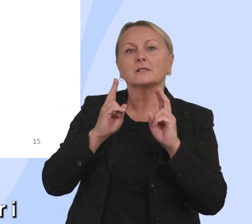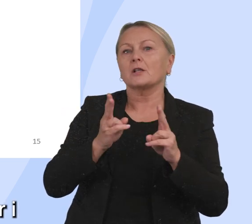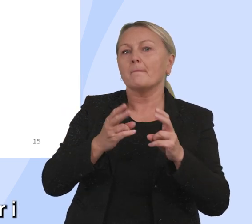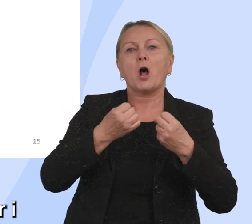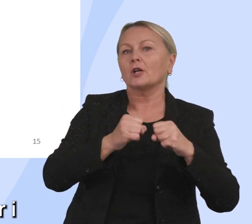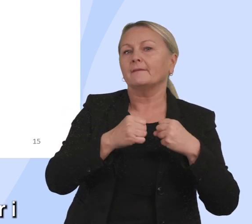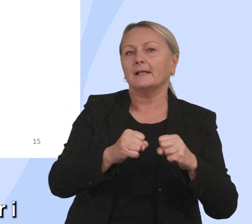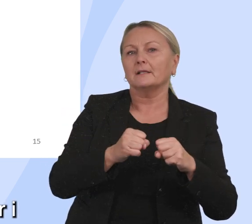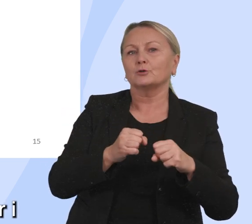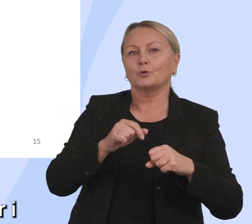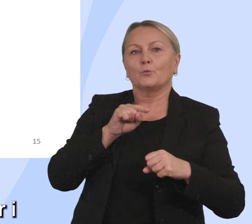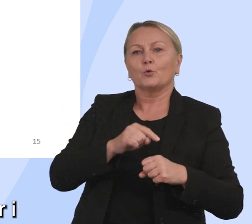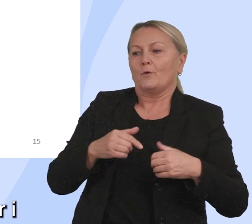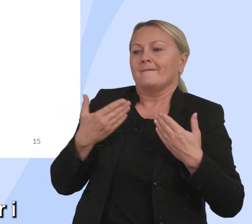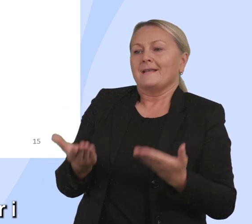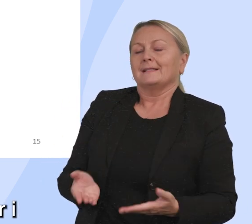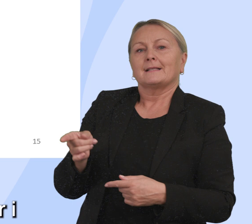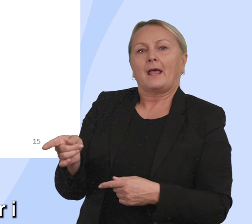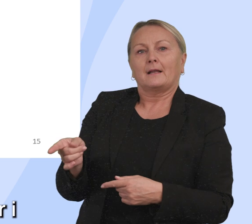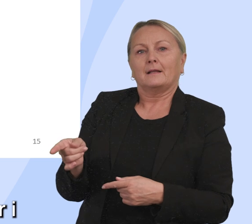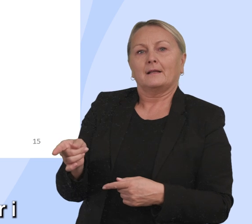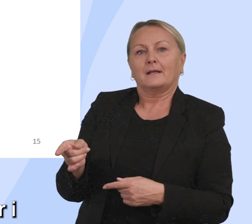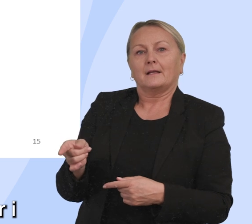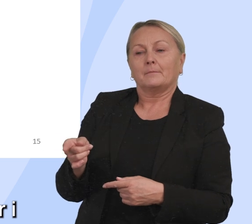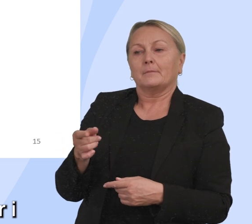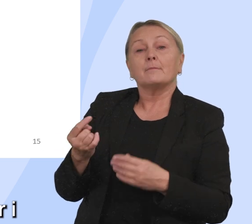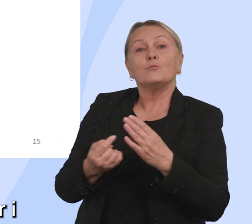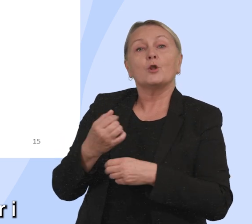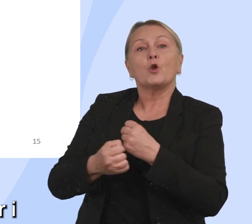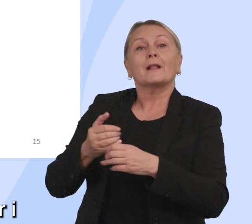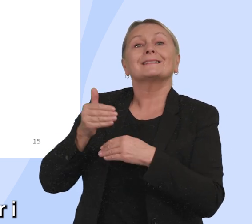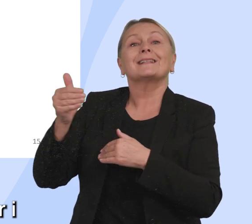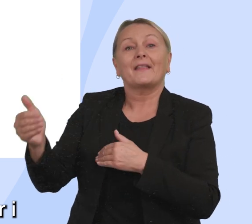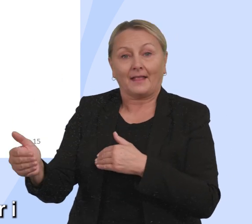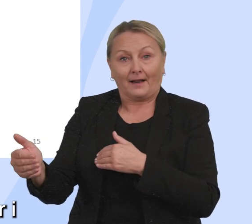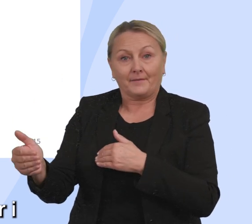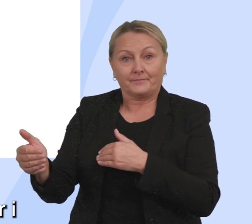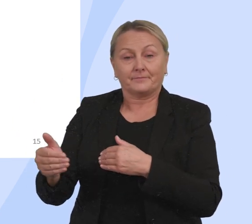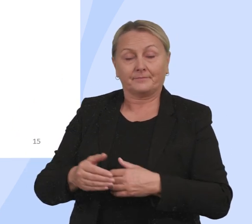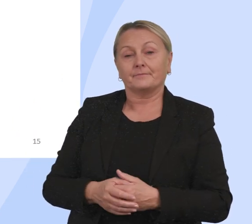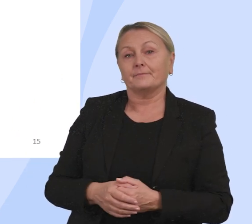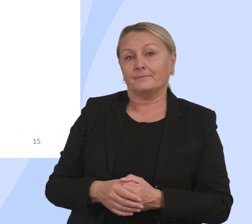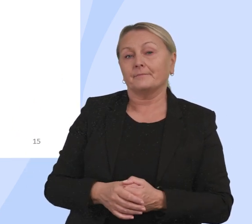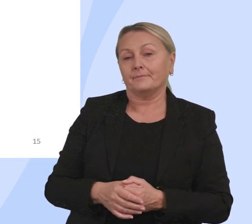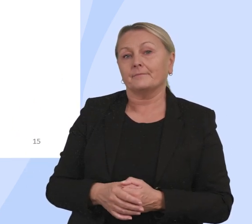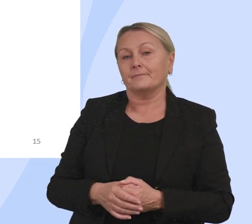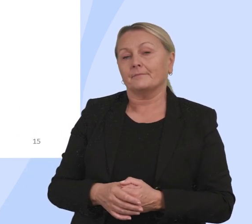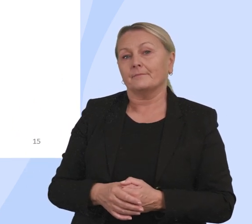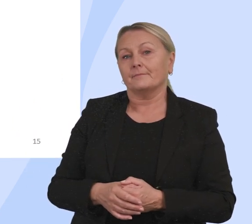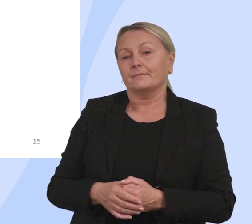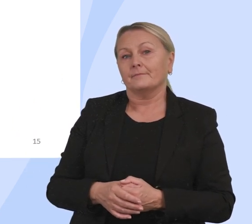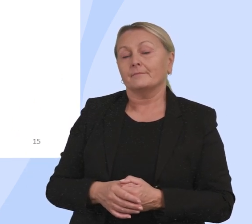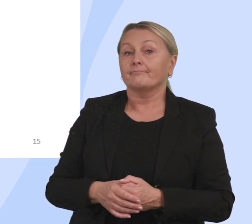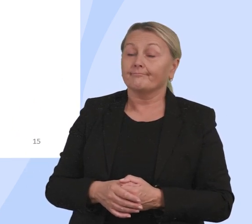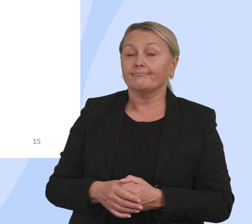som du viser i momentet, men gør det måske senere. Senere, det kan være en time